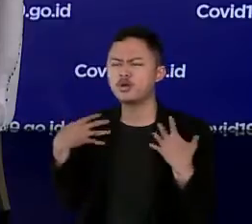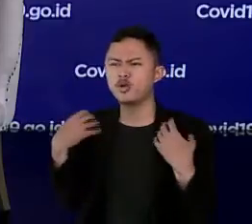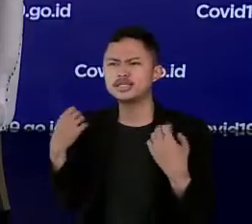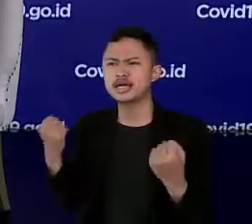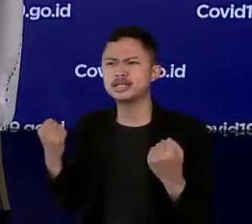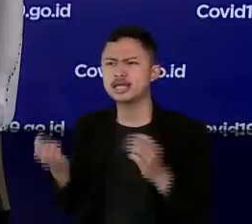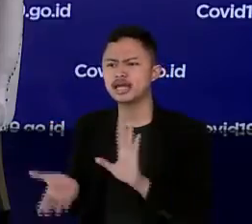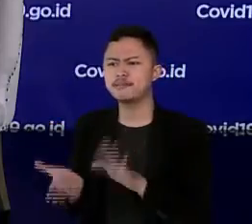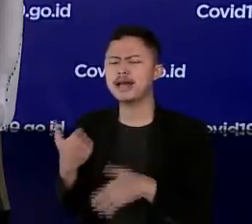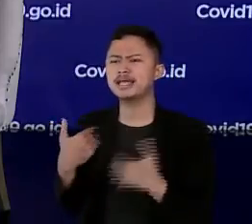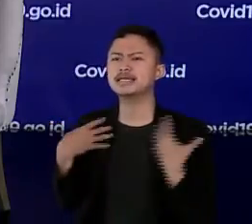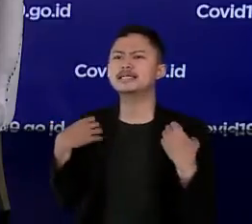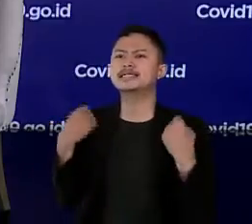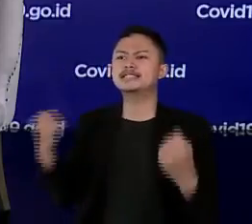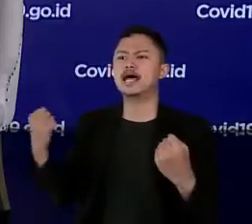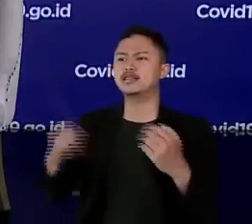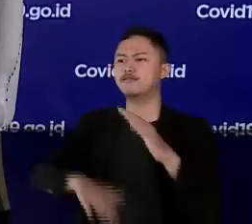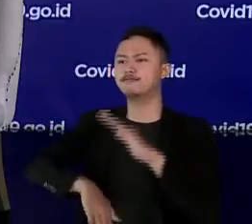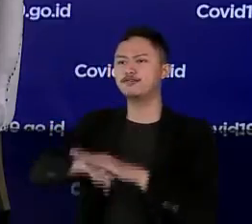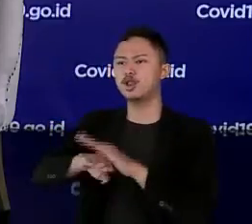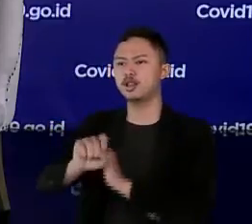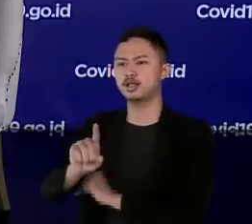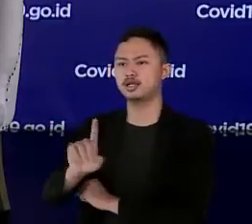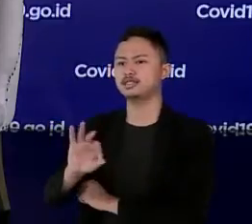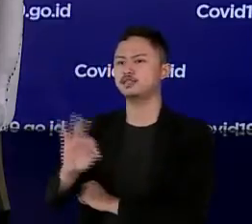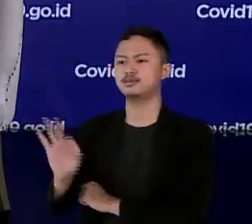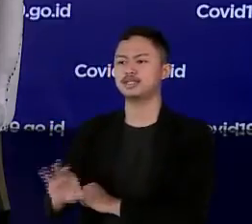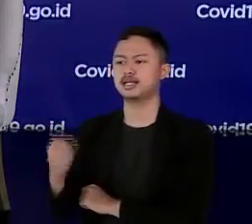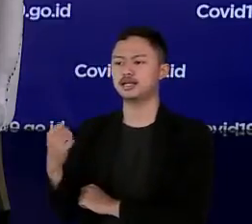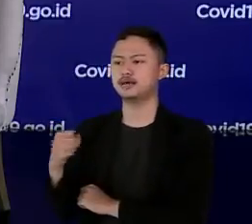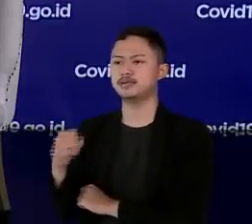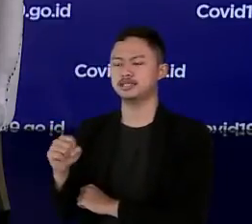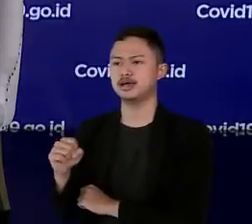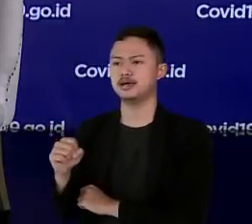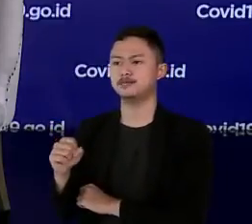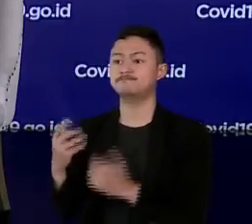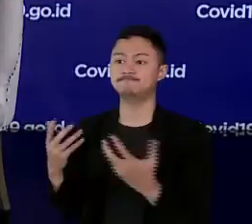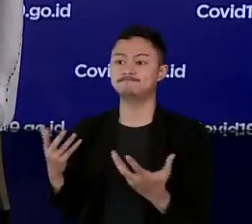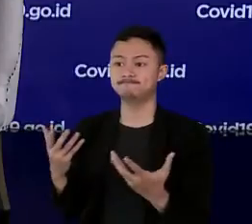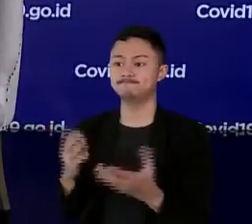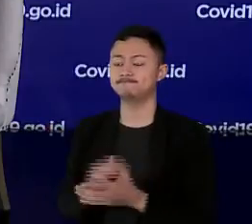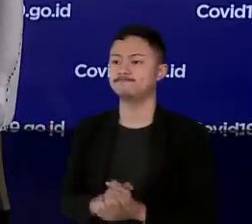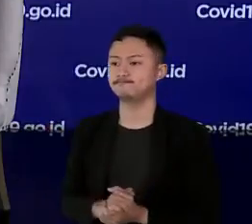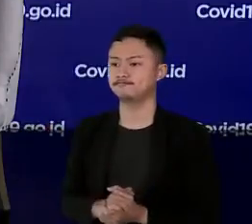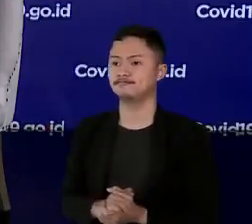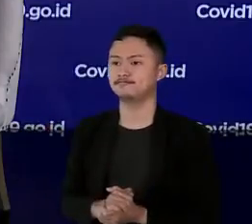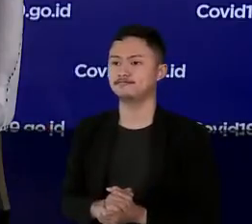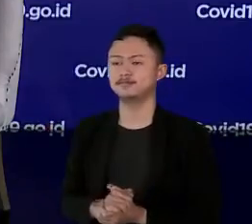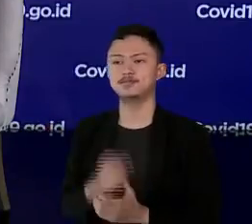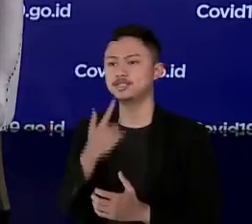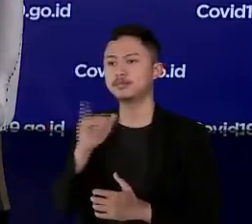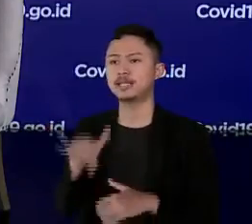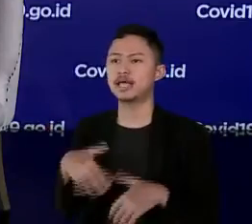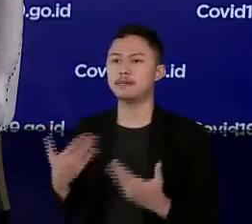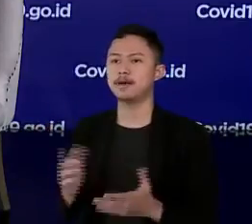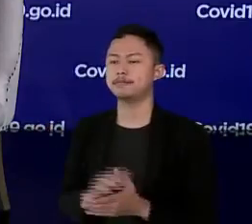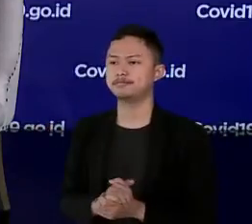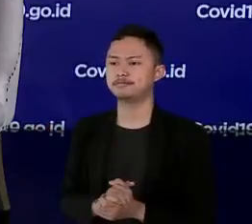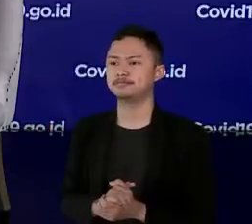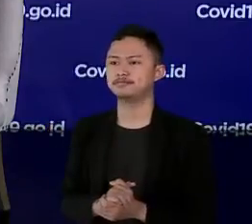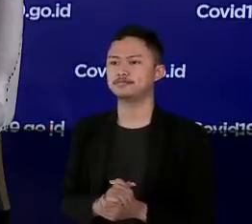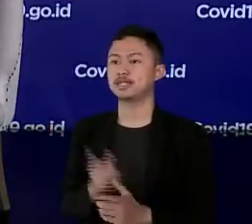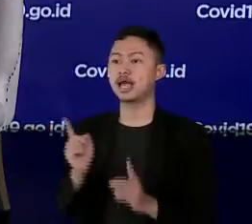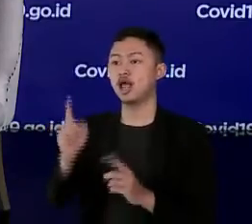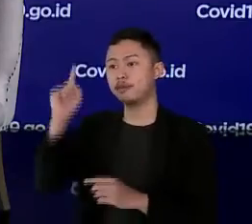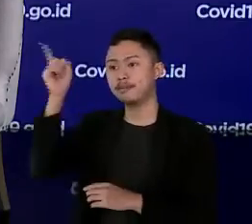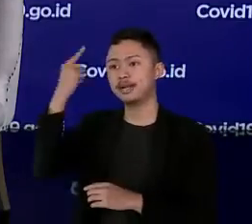bisa seperti semula warna Andersen akan berkurang seperti itu ini mungkin boleh dikonfirmasi lagi dan kemudian kira-kira untuk